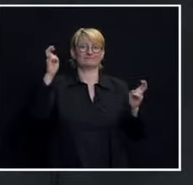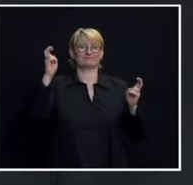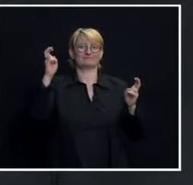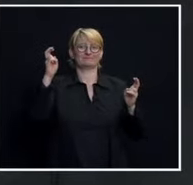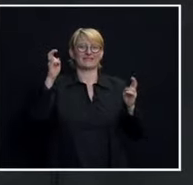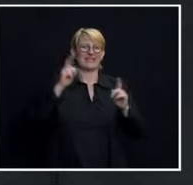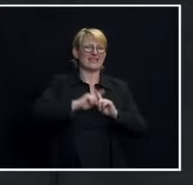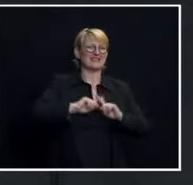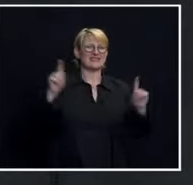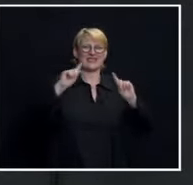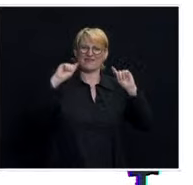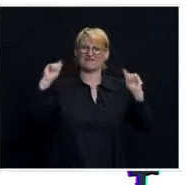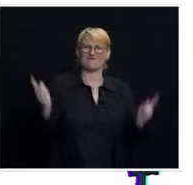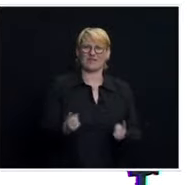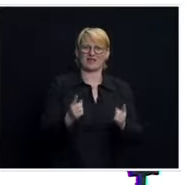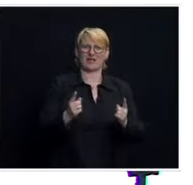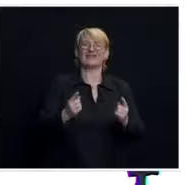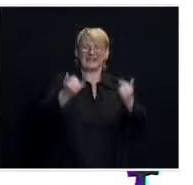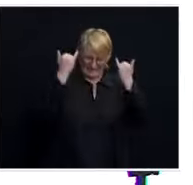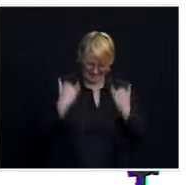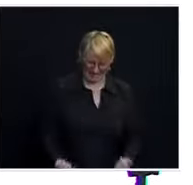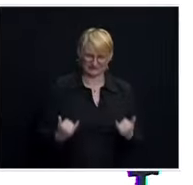jetzt.